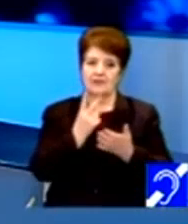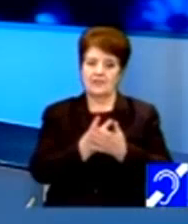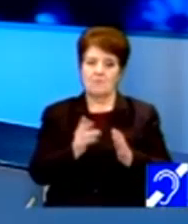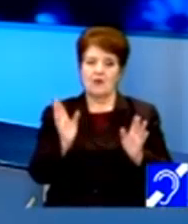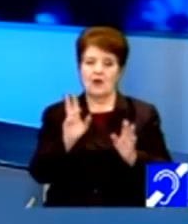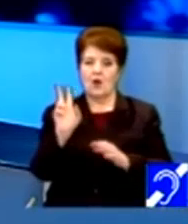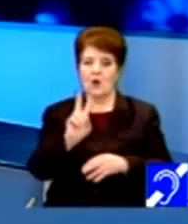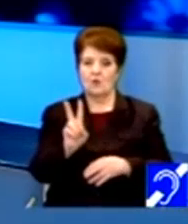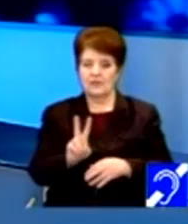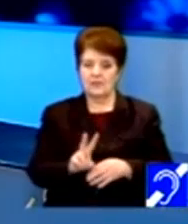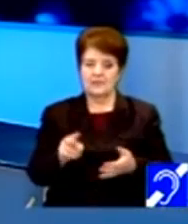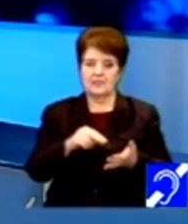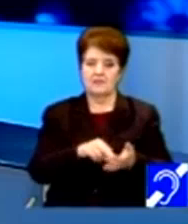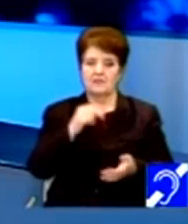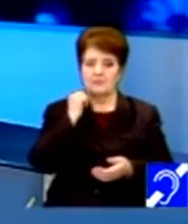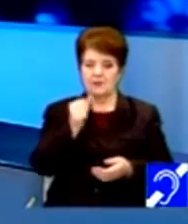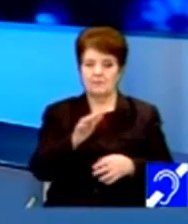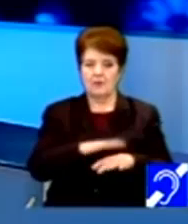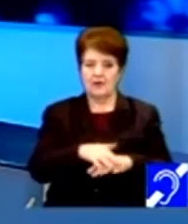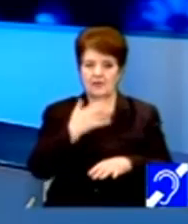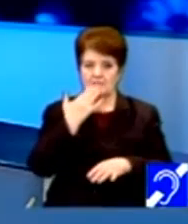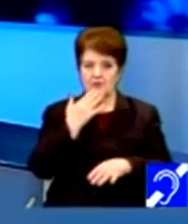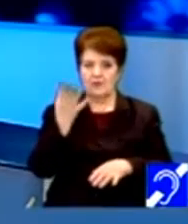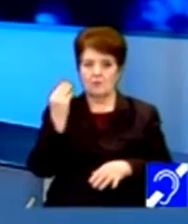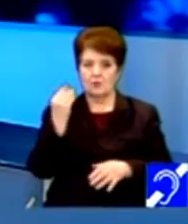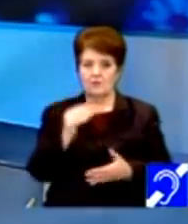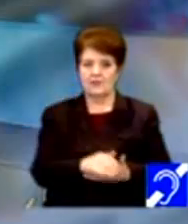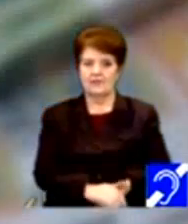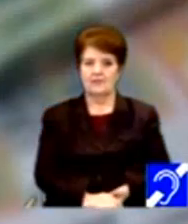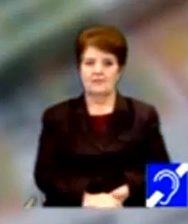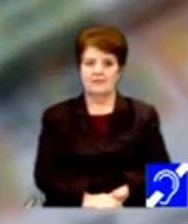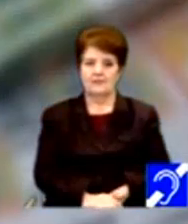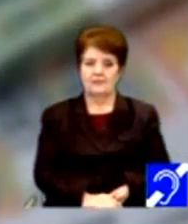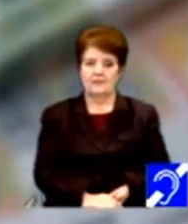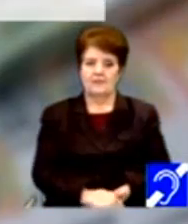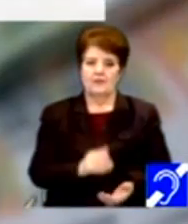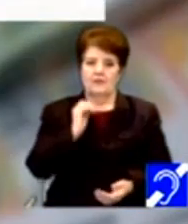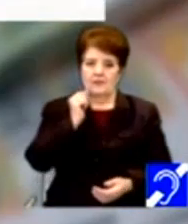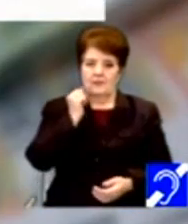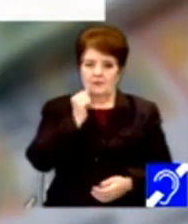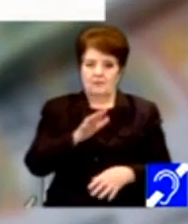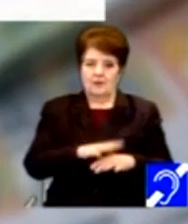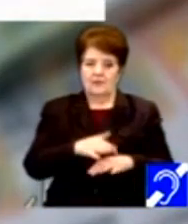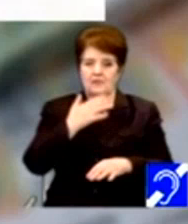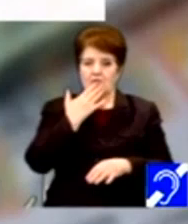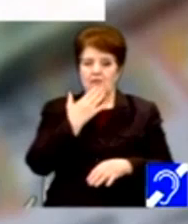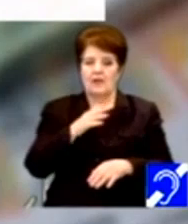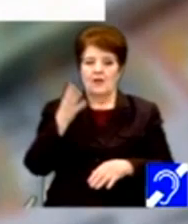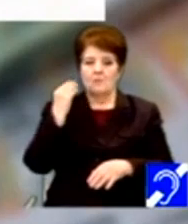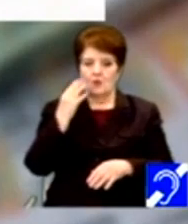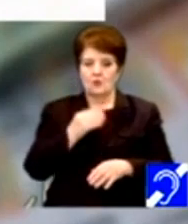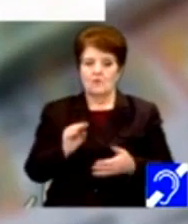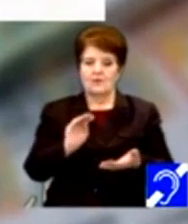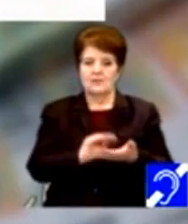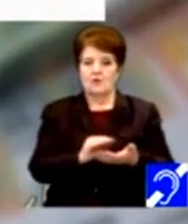cotațiile valutare stabilite pentru mâine de Banca Națională a Moldovei. Pentru mâine, Banca Națională a Moldovei a stabilit